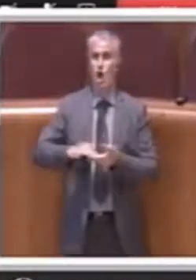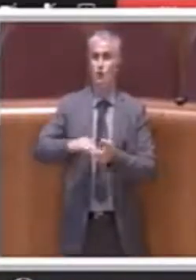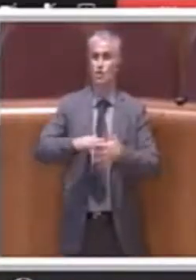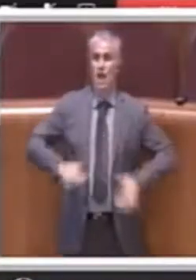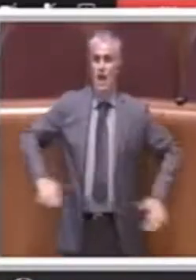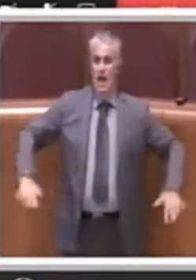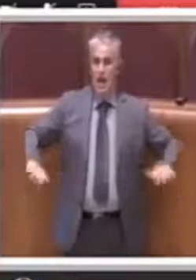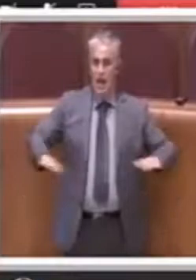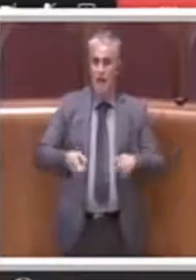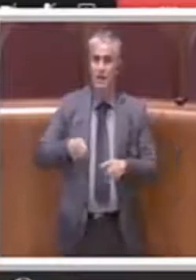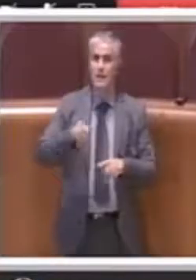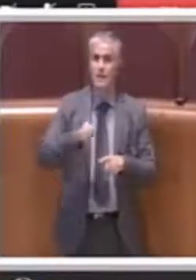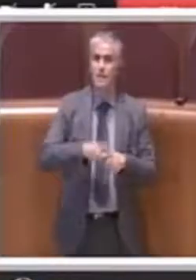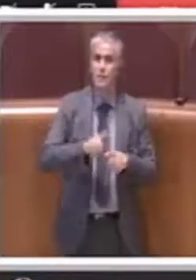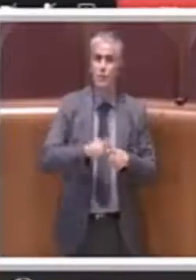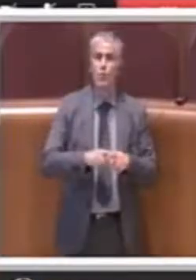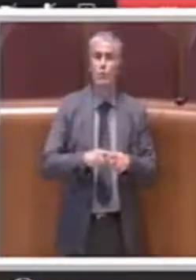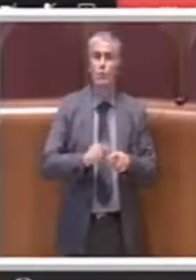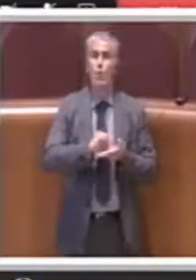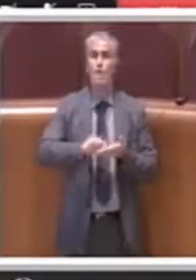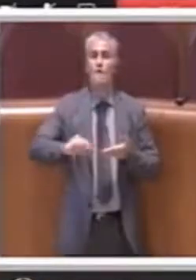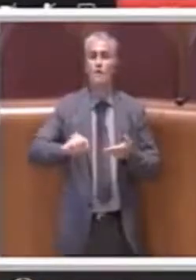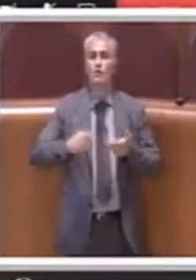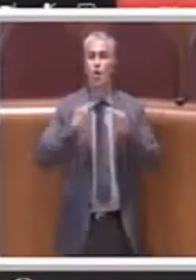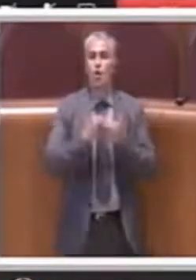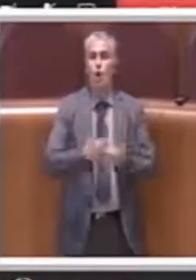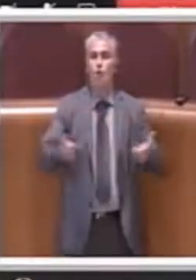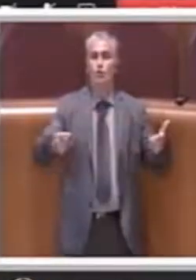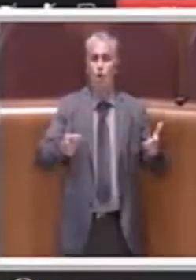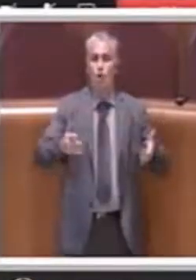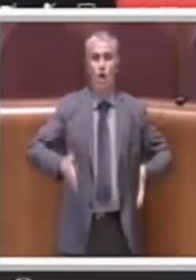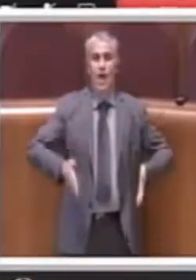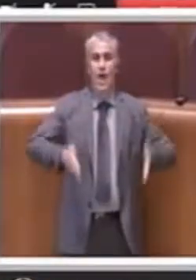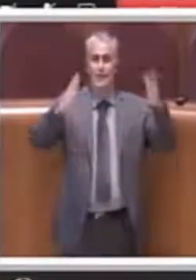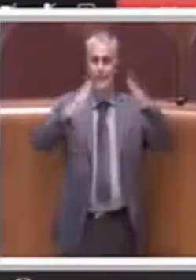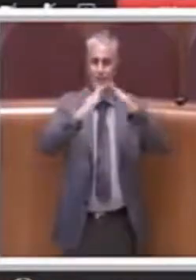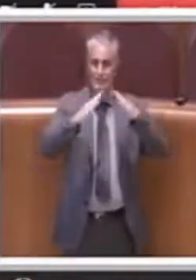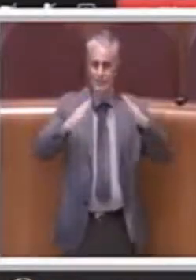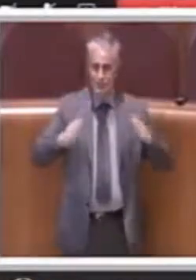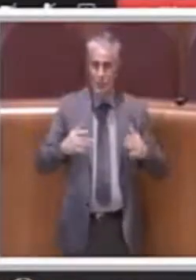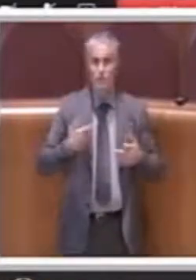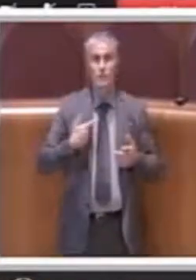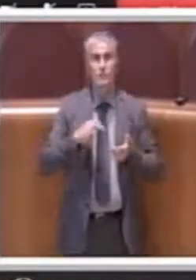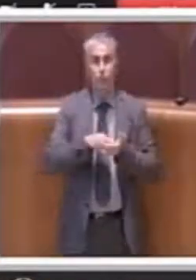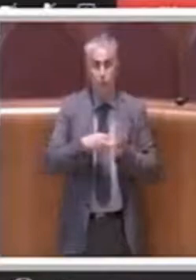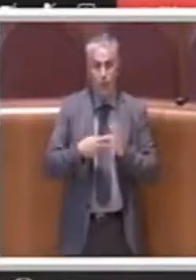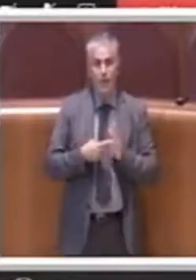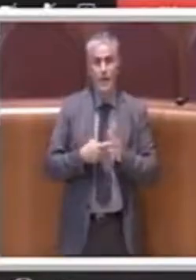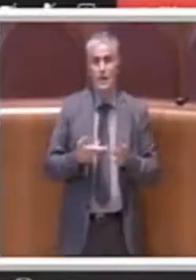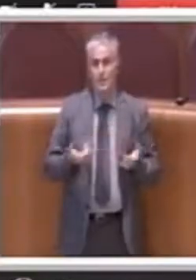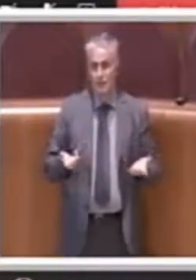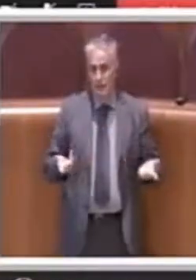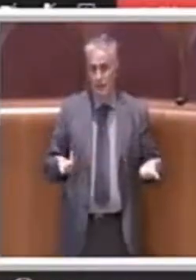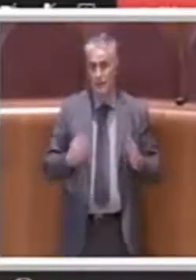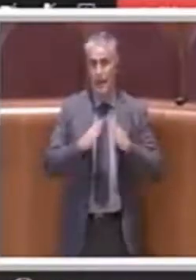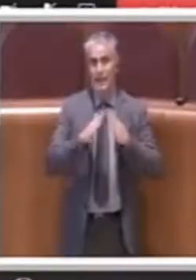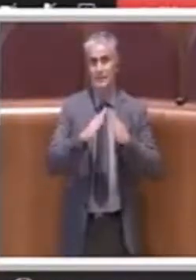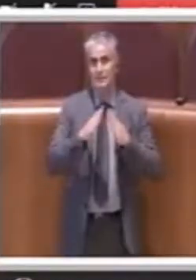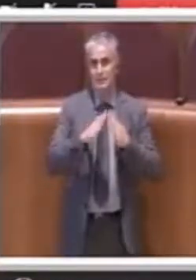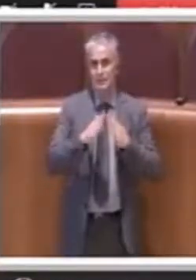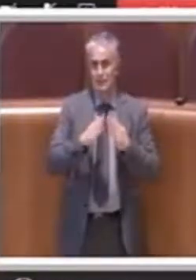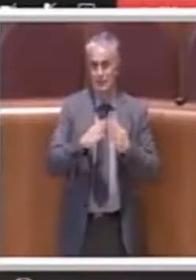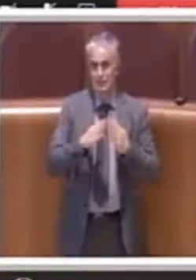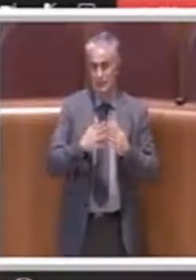per l'ufficio condono edilizio, che come sappiamo c'è sempre stato, insomma, rilevato il problema, e in questo